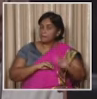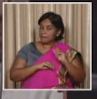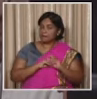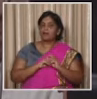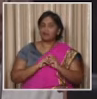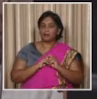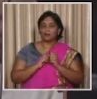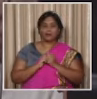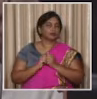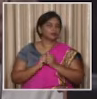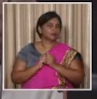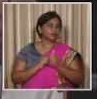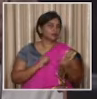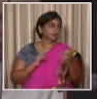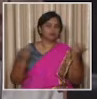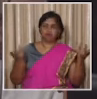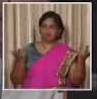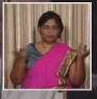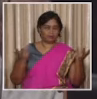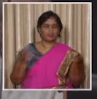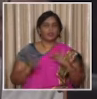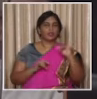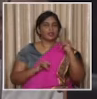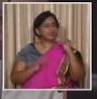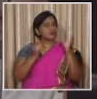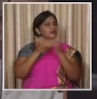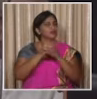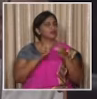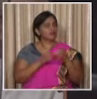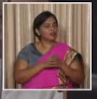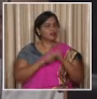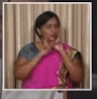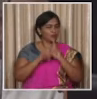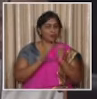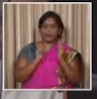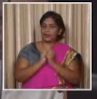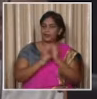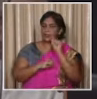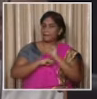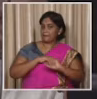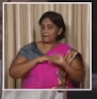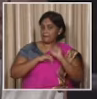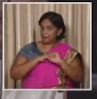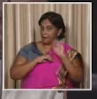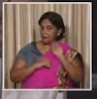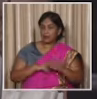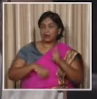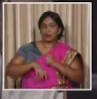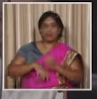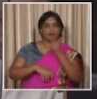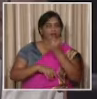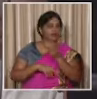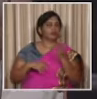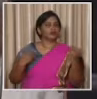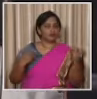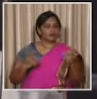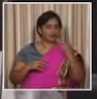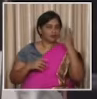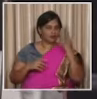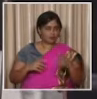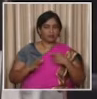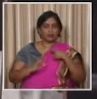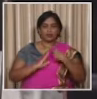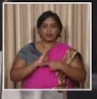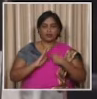මගක් අනුගමනය කළේ නෑ. සමහර කණ්ඩායම් මෙහෙම වැඩ සැලසුම් ක්‍රියාත්මක කරන එකට ඉඩ දුන්නේ නෑ. ඒ නිසා